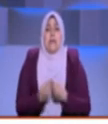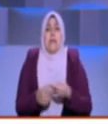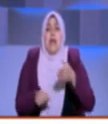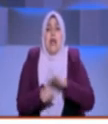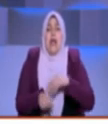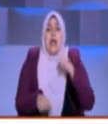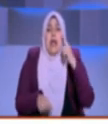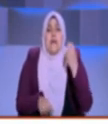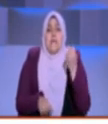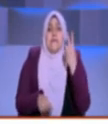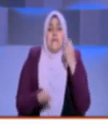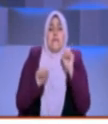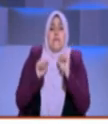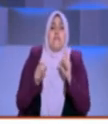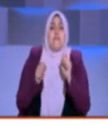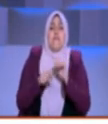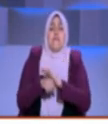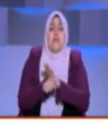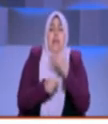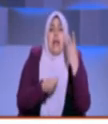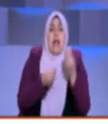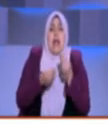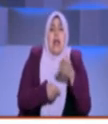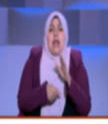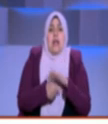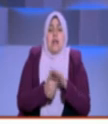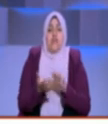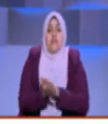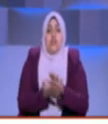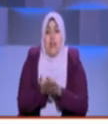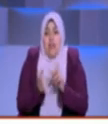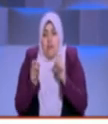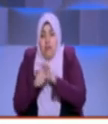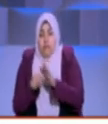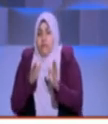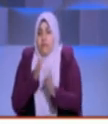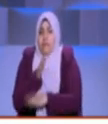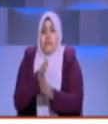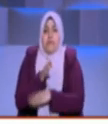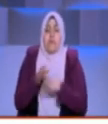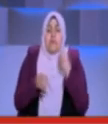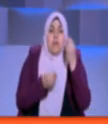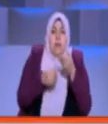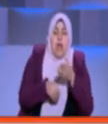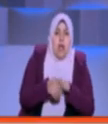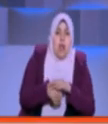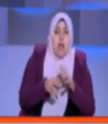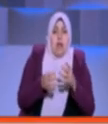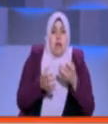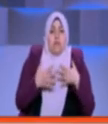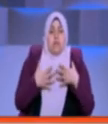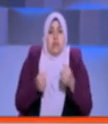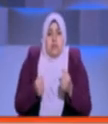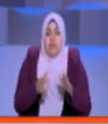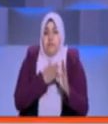وجهة الحديث الأسباني أكثر من الأزمة الصحية. حوار متشعب للغاية فيما يخص أسبانيا وطريقة التعامل مع كورونا.